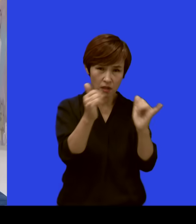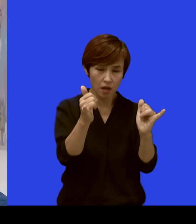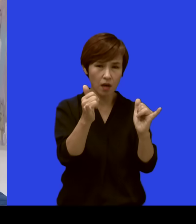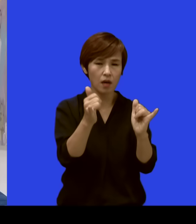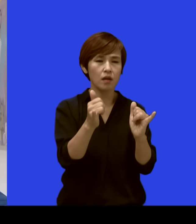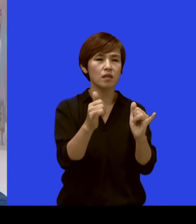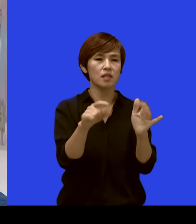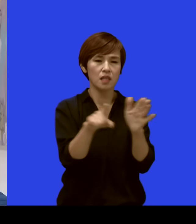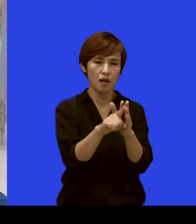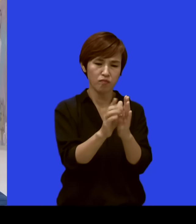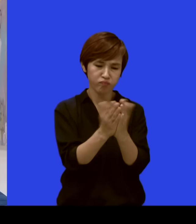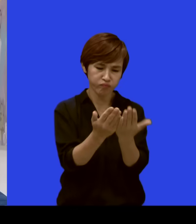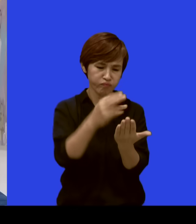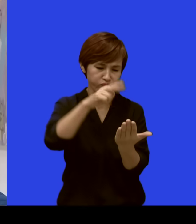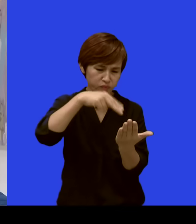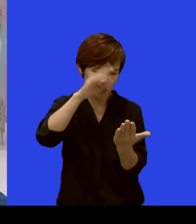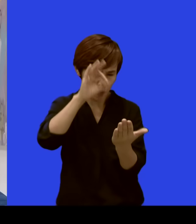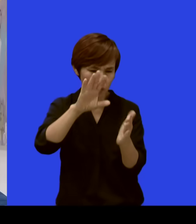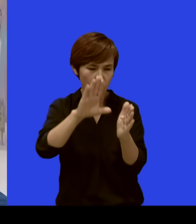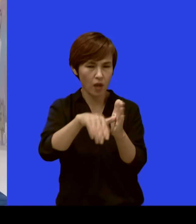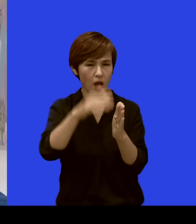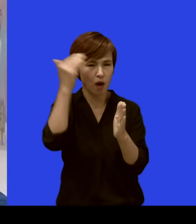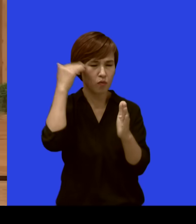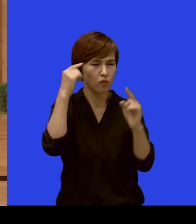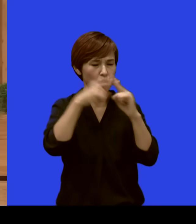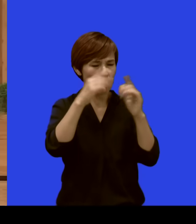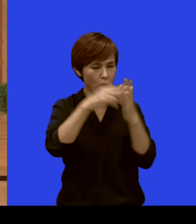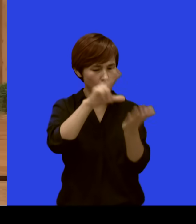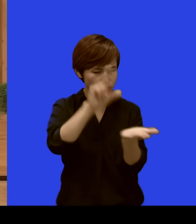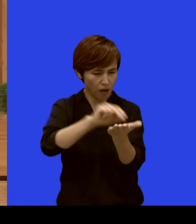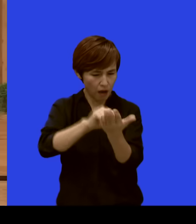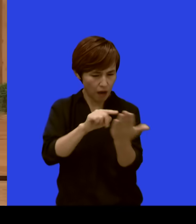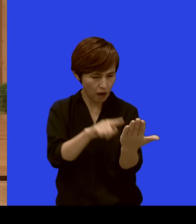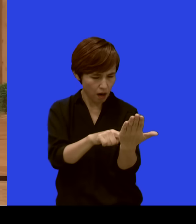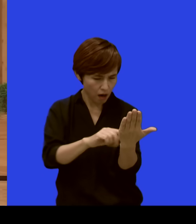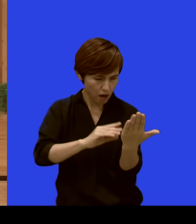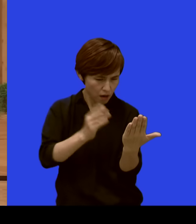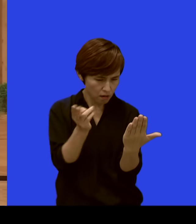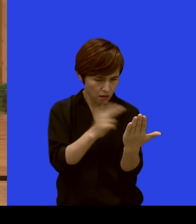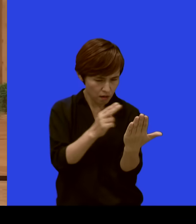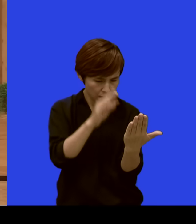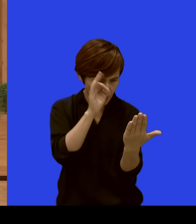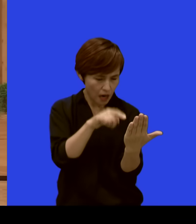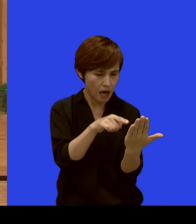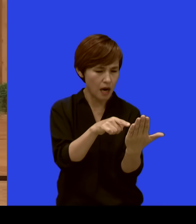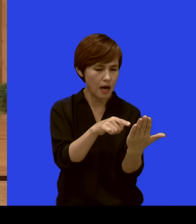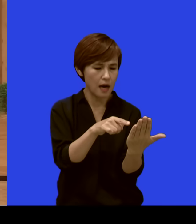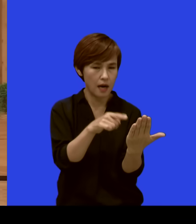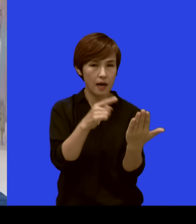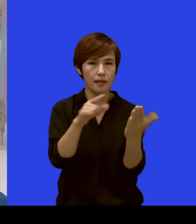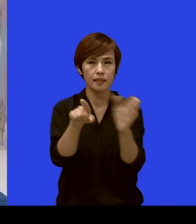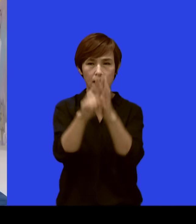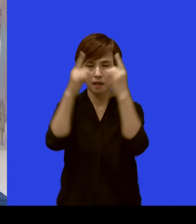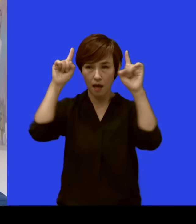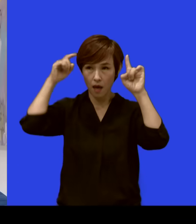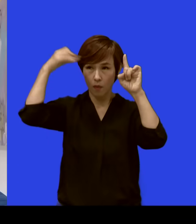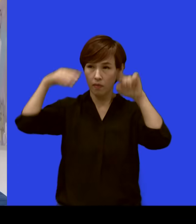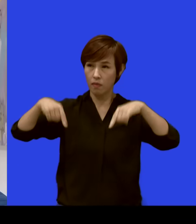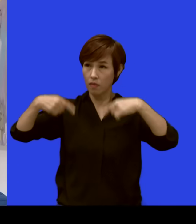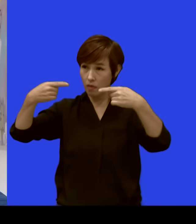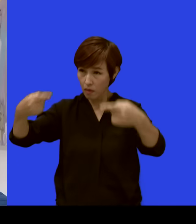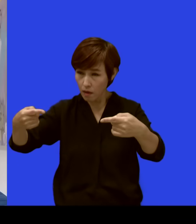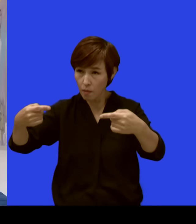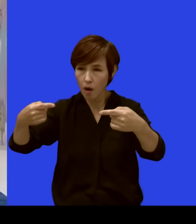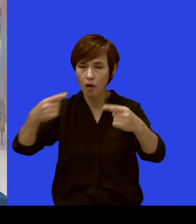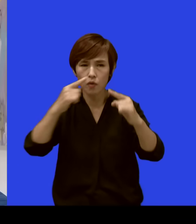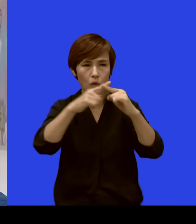한국 교회에 대한 고민들을 이제 쏟아넣는 얘기를 이제 읽게 된 겁니다. 그러니까 이제 제가 신대원에 갔더니 교회가